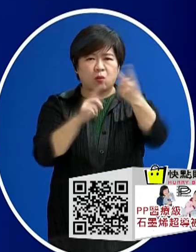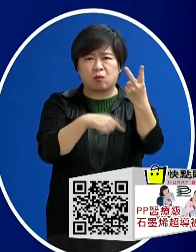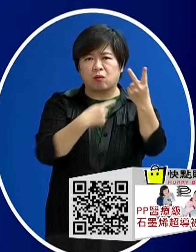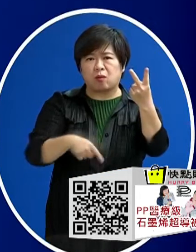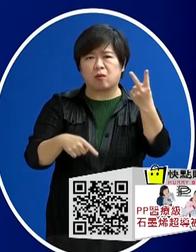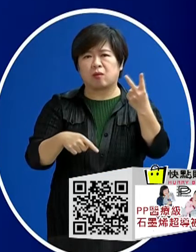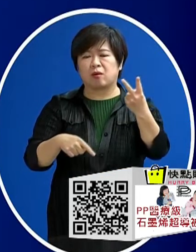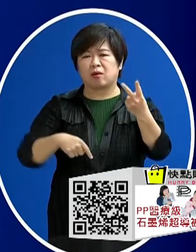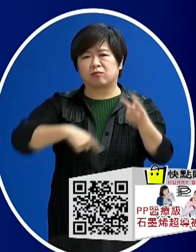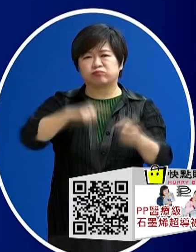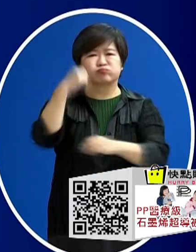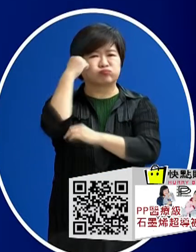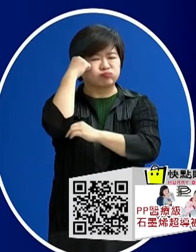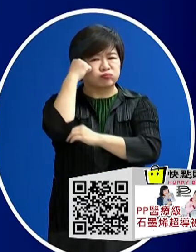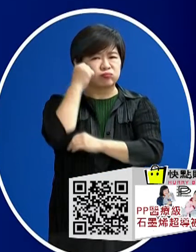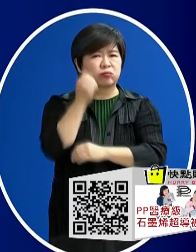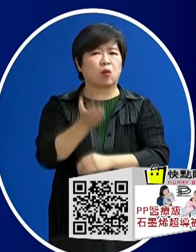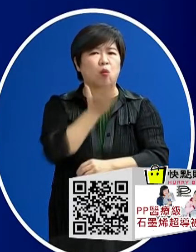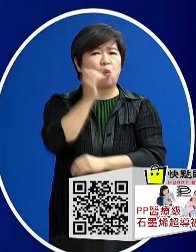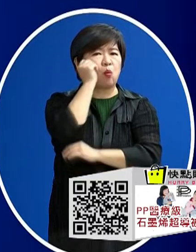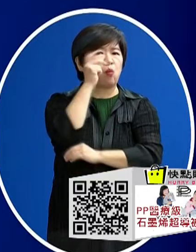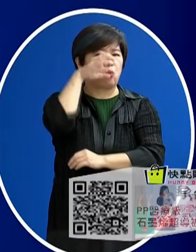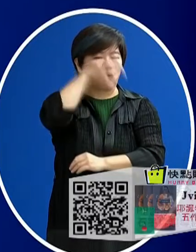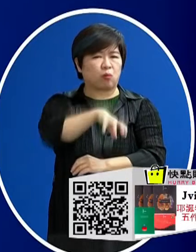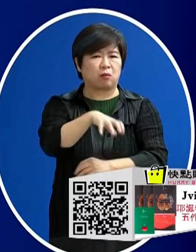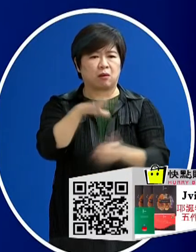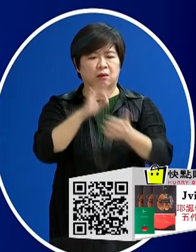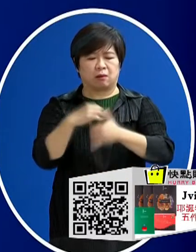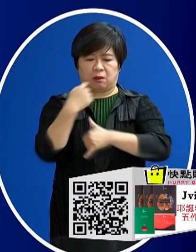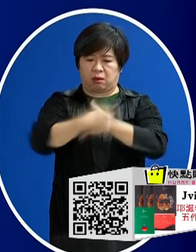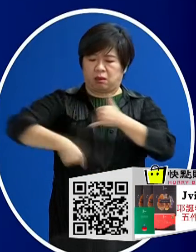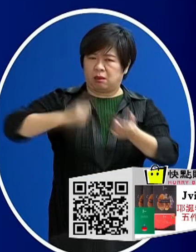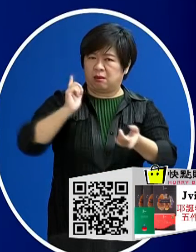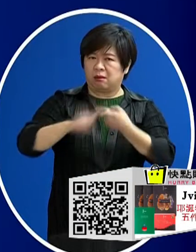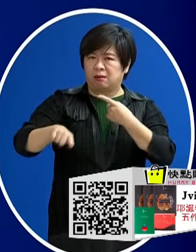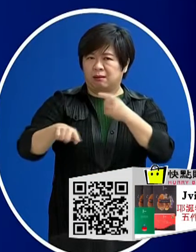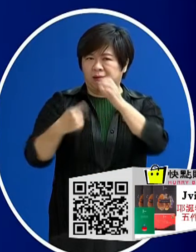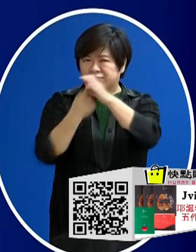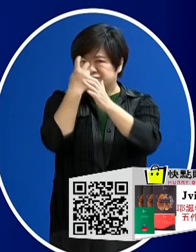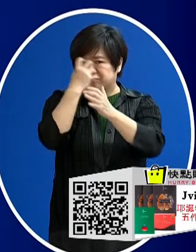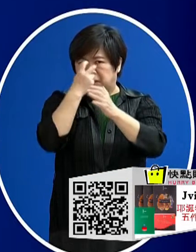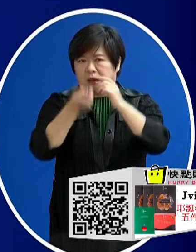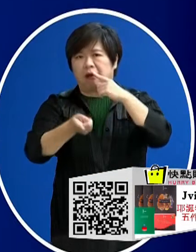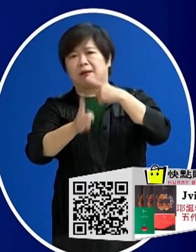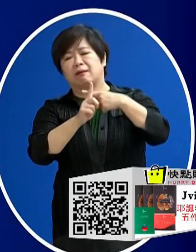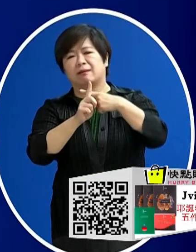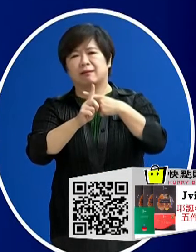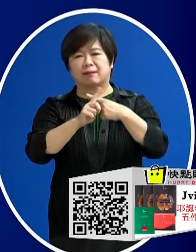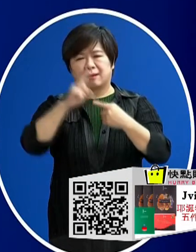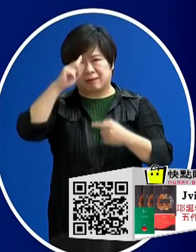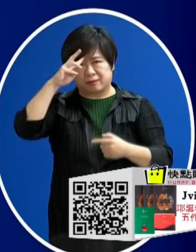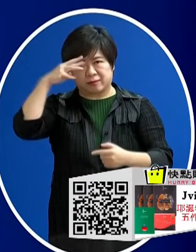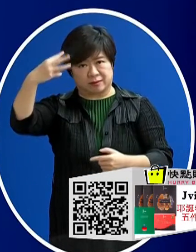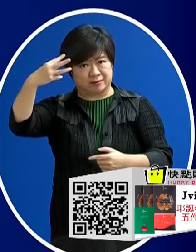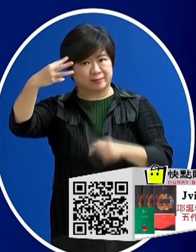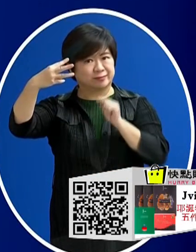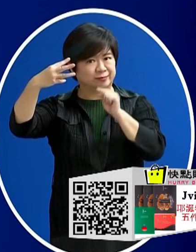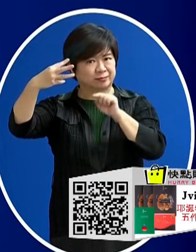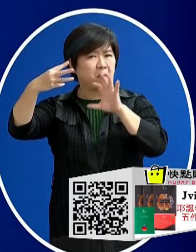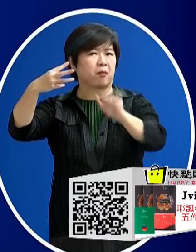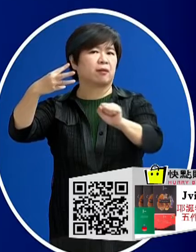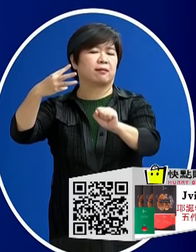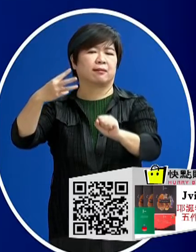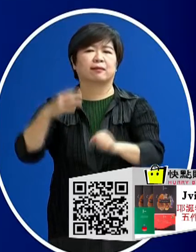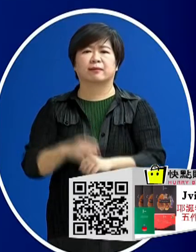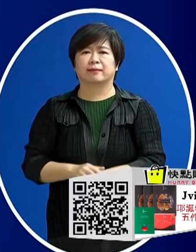后到防疫旅馆里面，因为有相关的症状哈，采检阳性，都在第3天的时候被我们